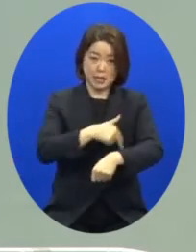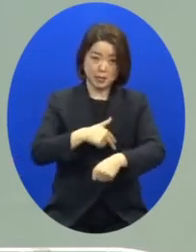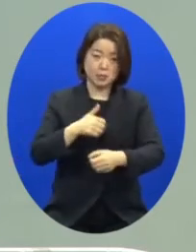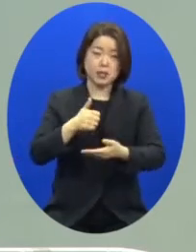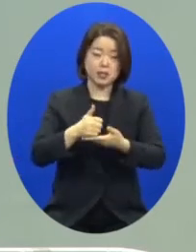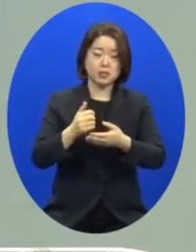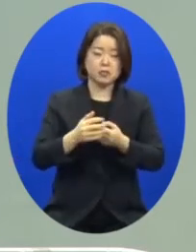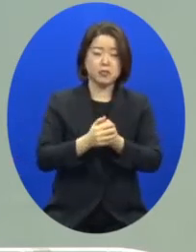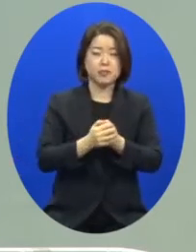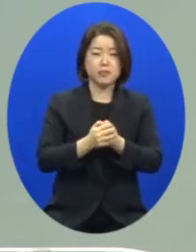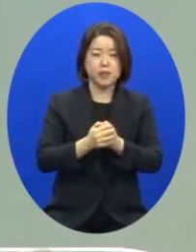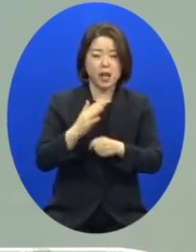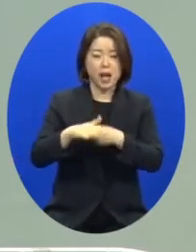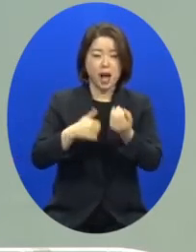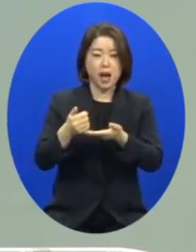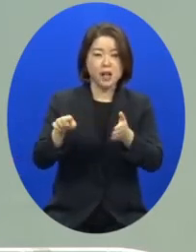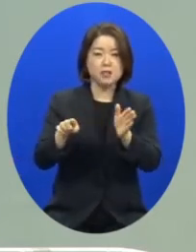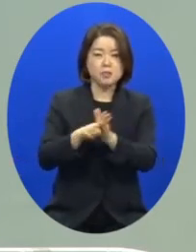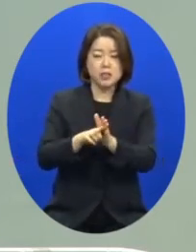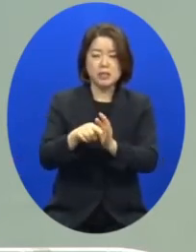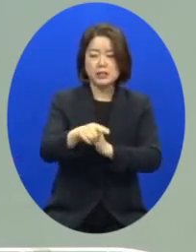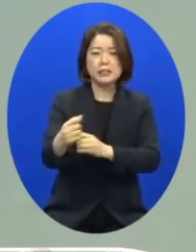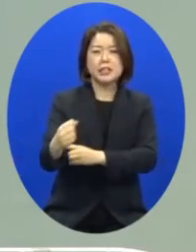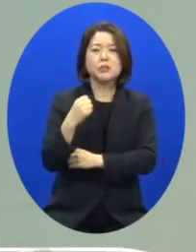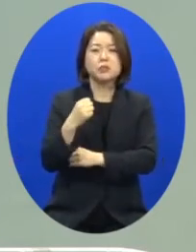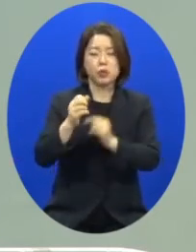자기가 지금 공부하고 있는 거예요